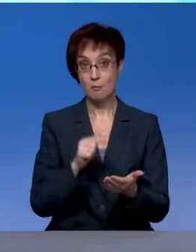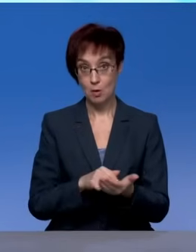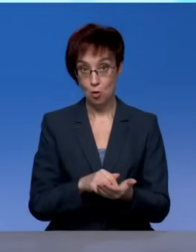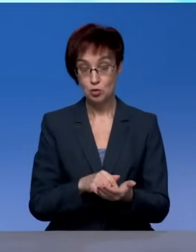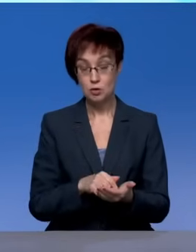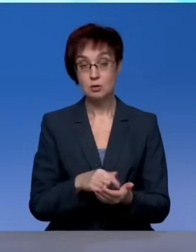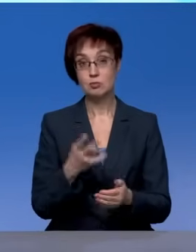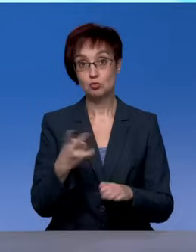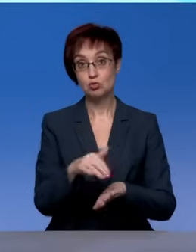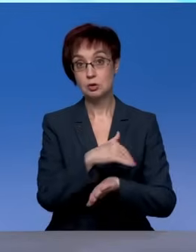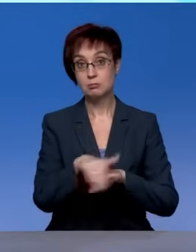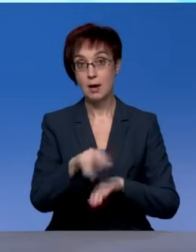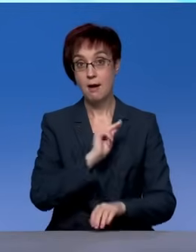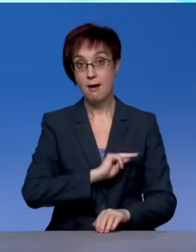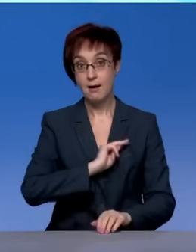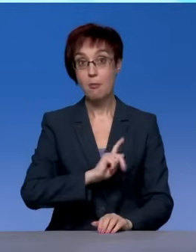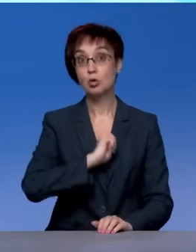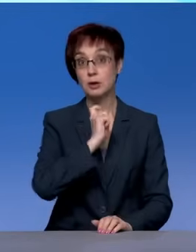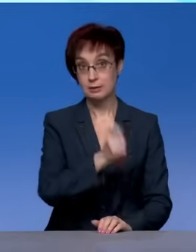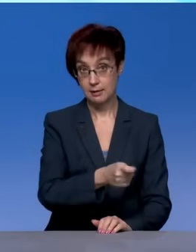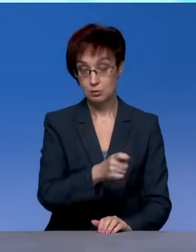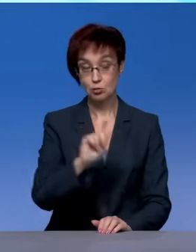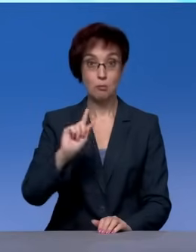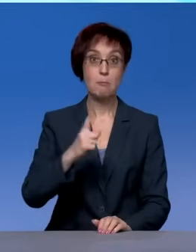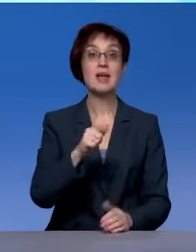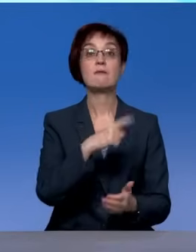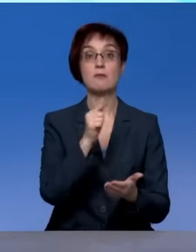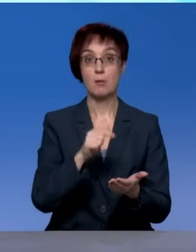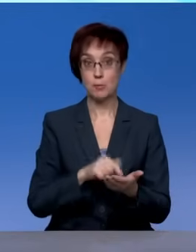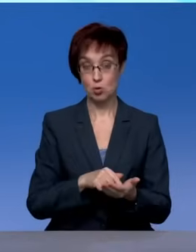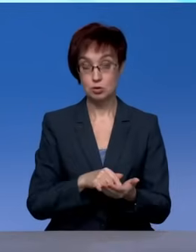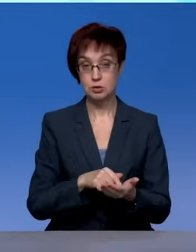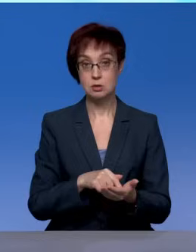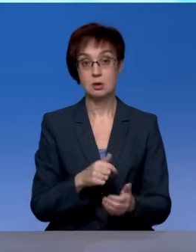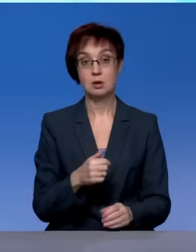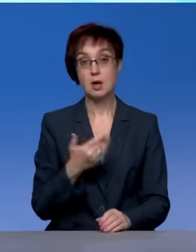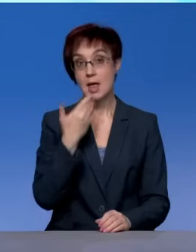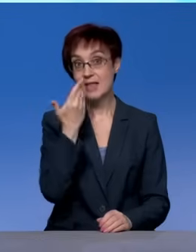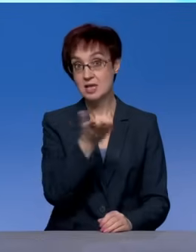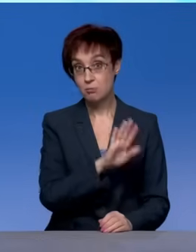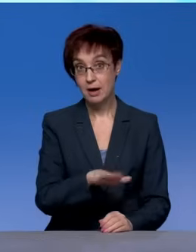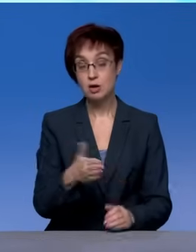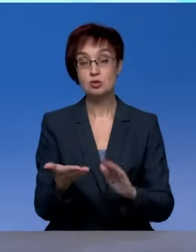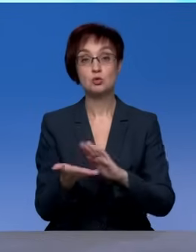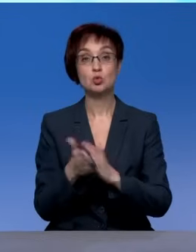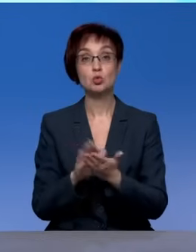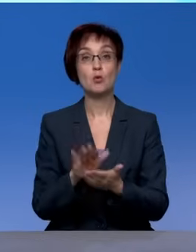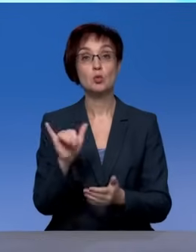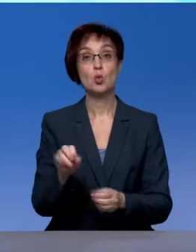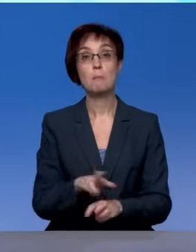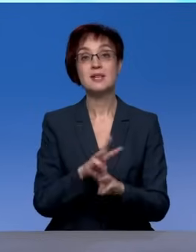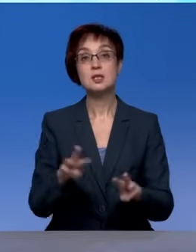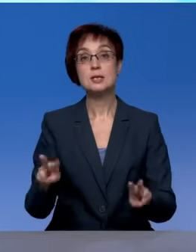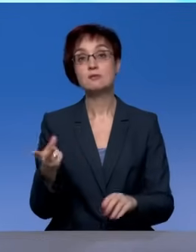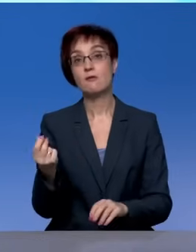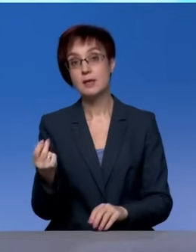вы работали. То есть это первый вопрос. То есть не спрашивать условно у Министерства финансов или там,